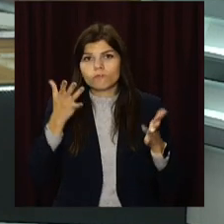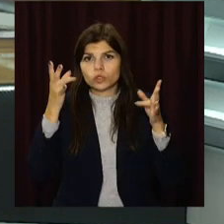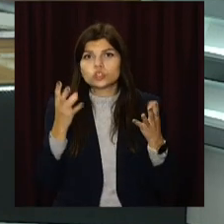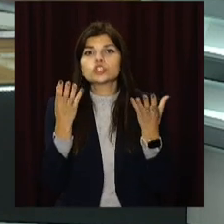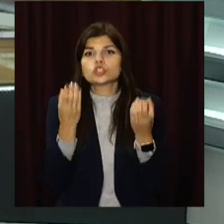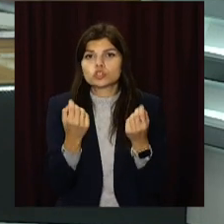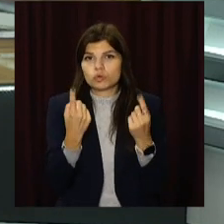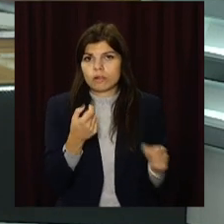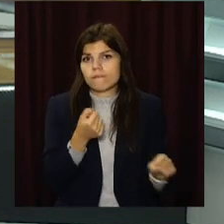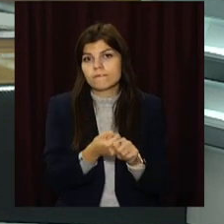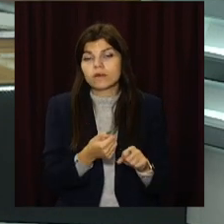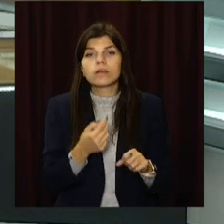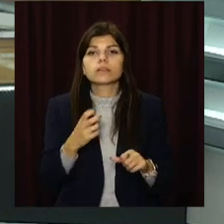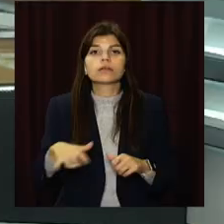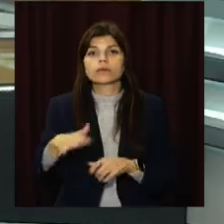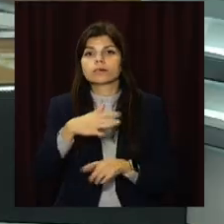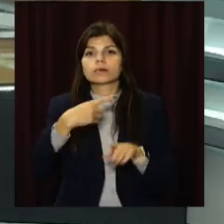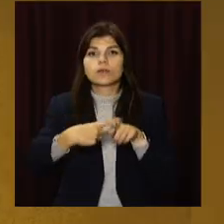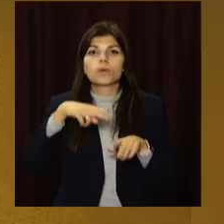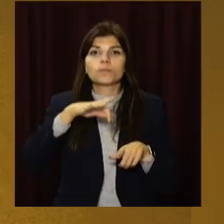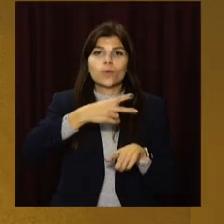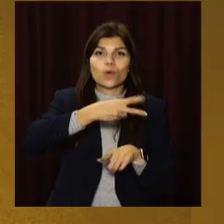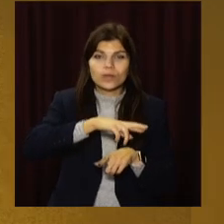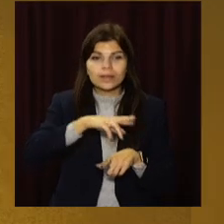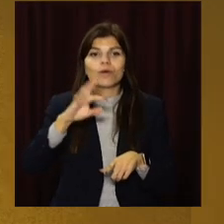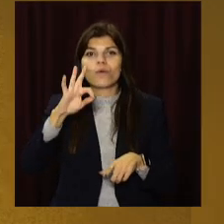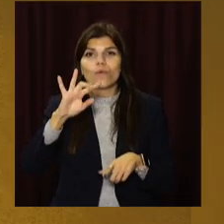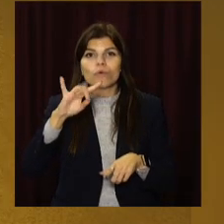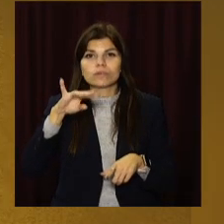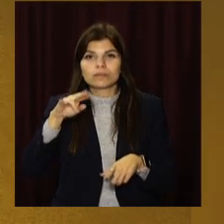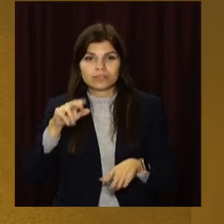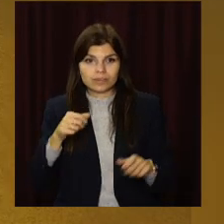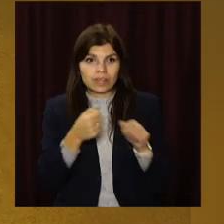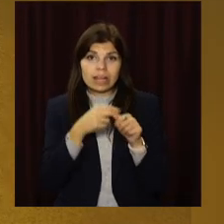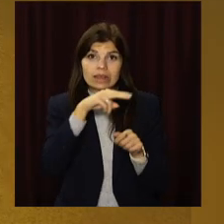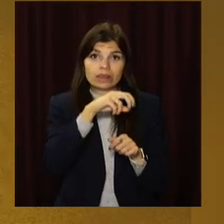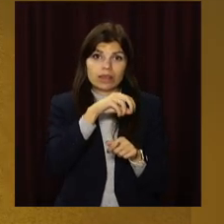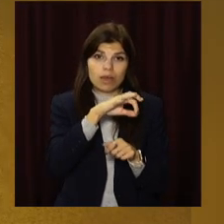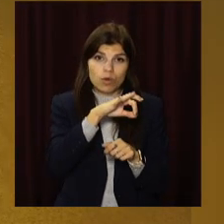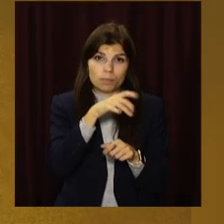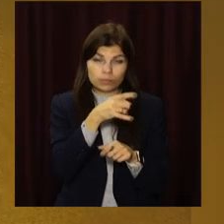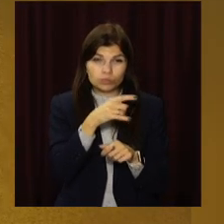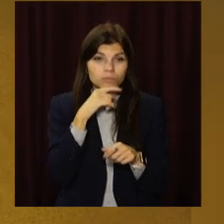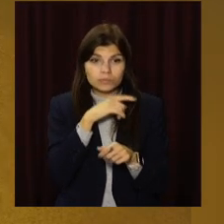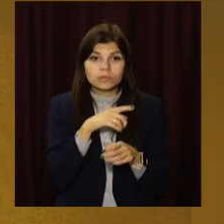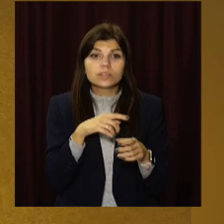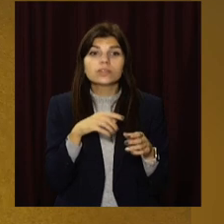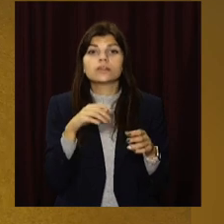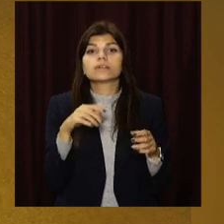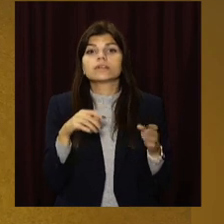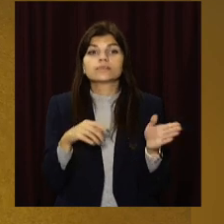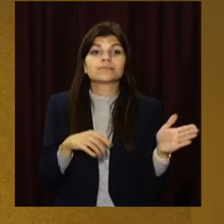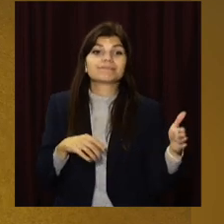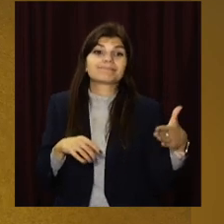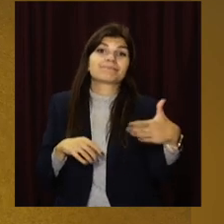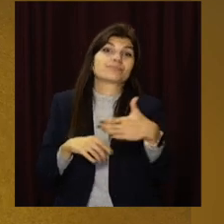ще одна аварія. На перетині проспектів Поля та Орлика зіткнулись ВАЗ та ДЕО. Це сталося, коли водій ВАЗу повертав на проспект